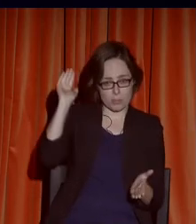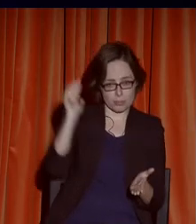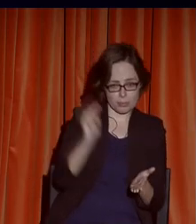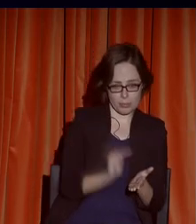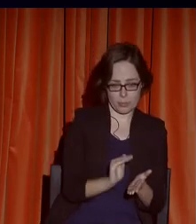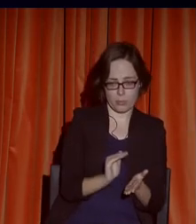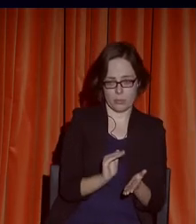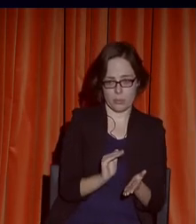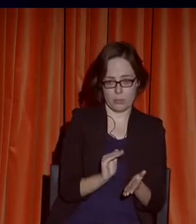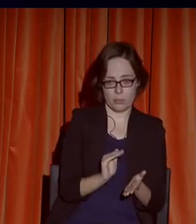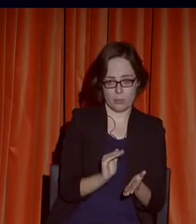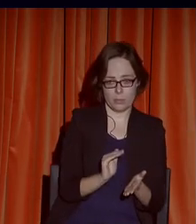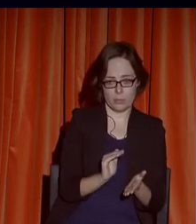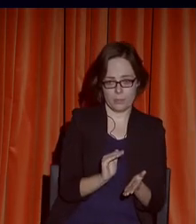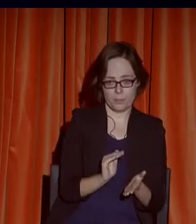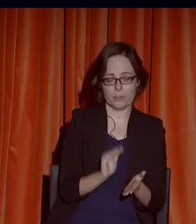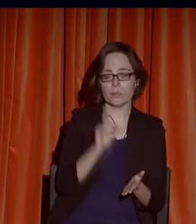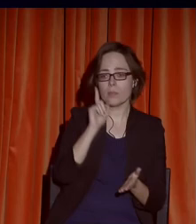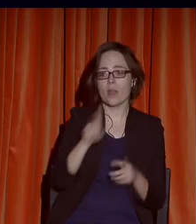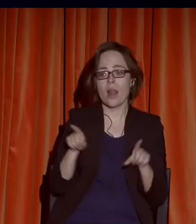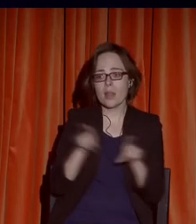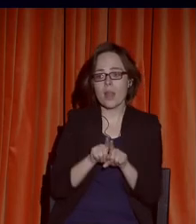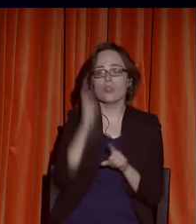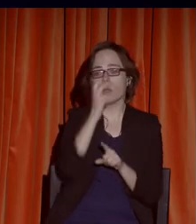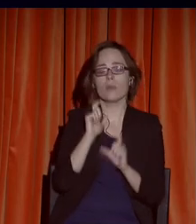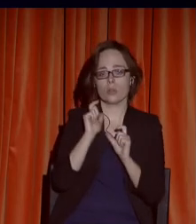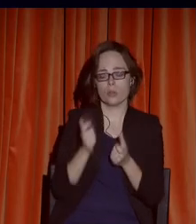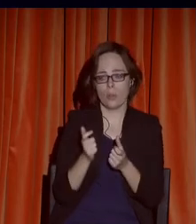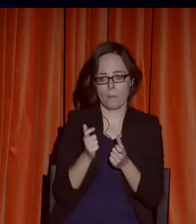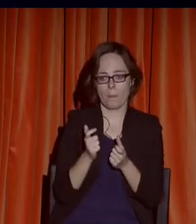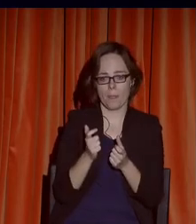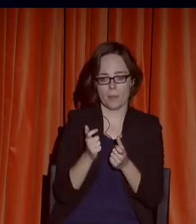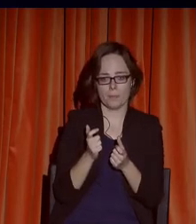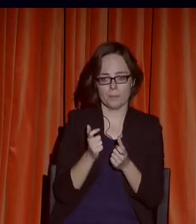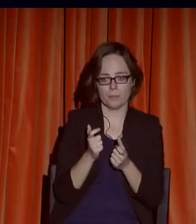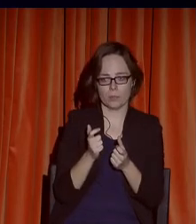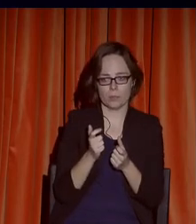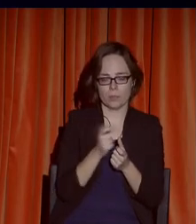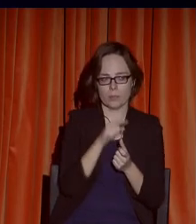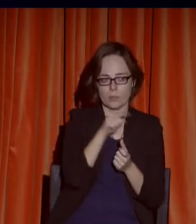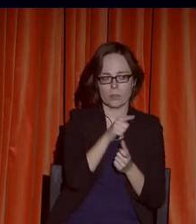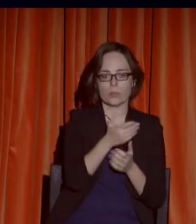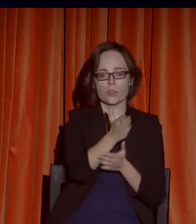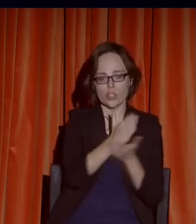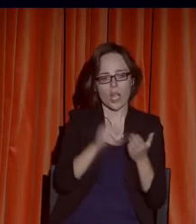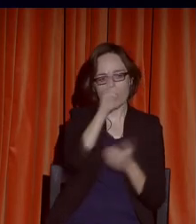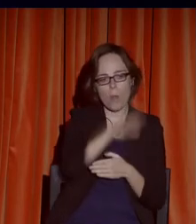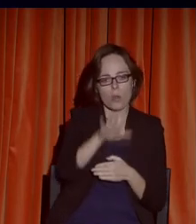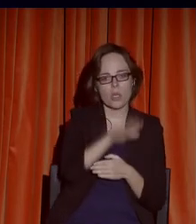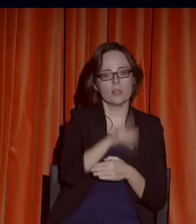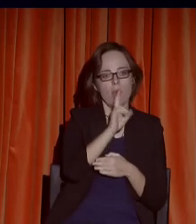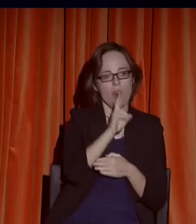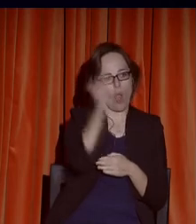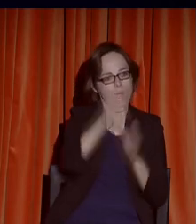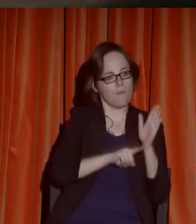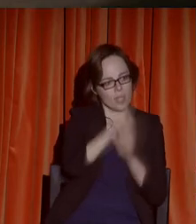ciekawsze spada, rośnie rozdźwięk między tak zwaną informed public, czyli tą częścią społeczeństwa, która jest